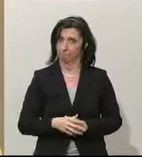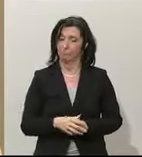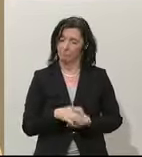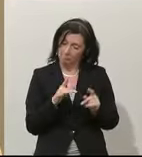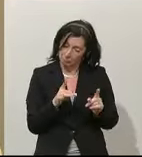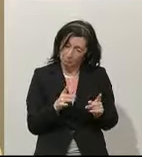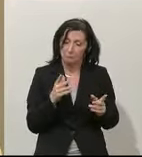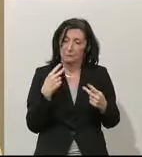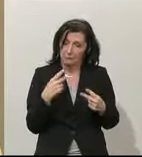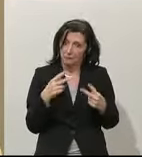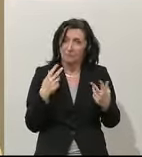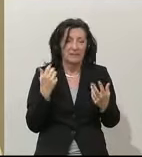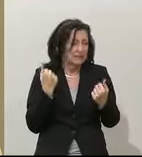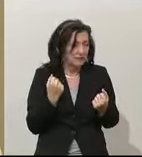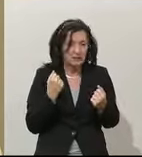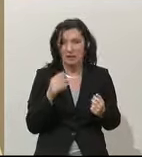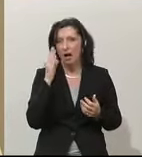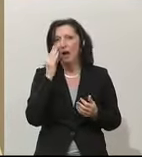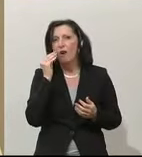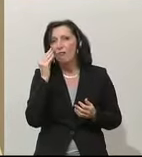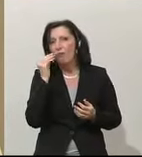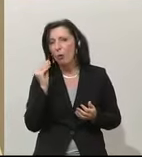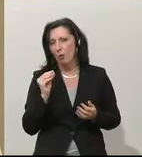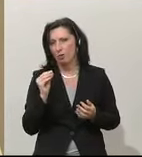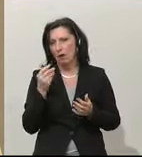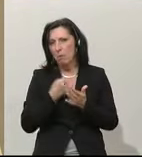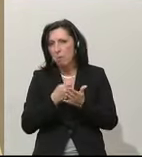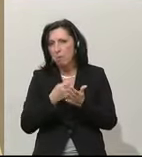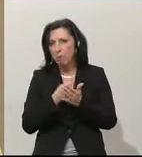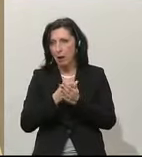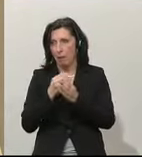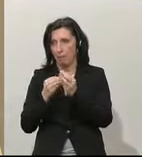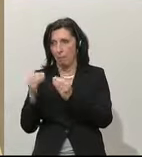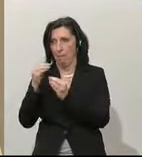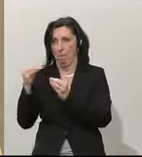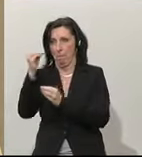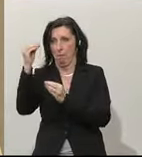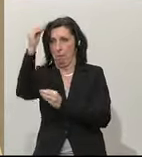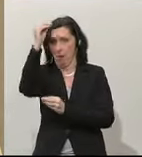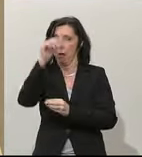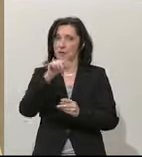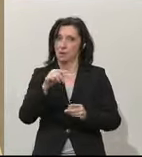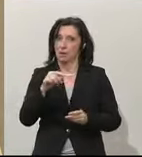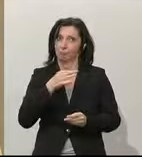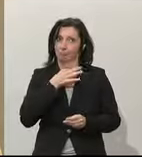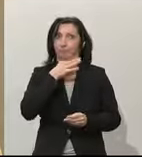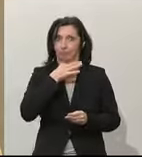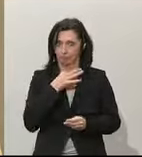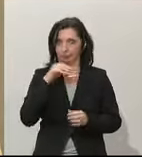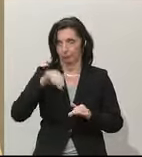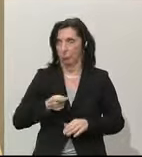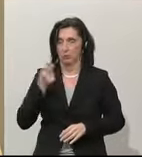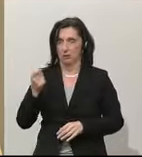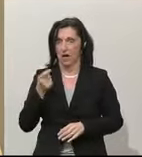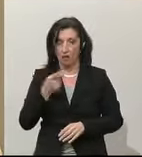garantiert weiter steigenden Wohnungspreise und Wohnungsmieten bezahlen zu können. Die Verantwortung dafür tragen